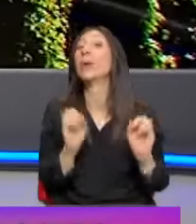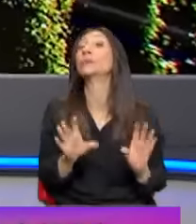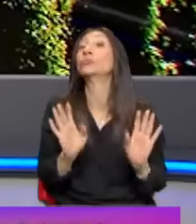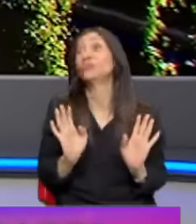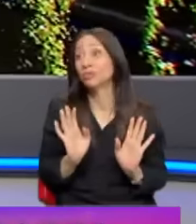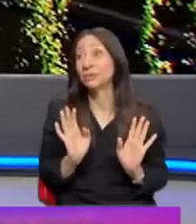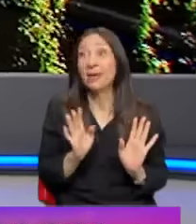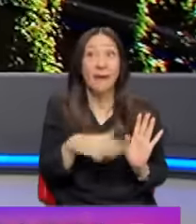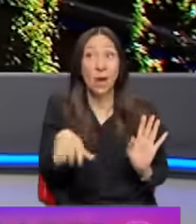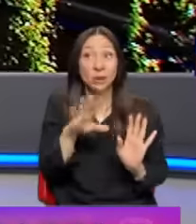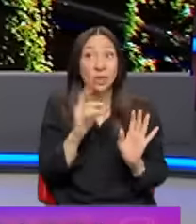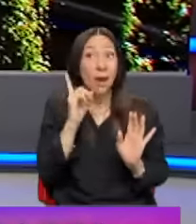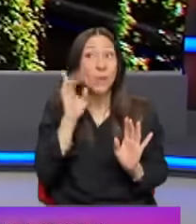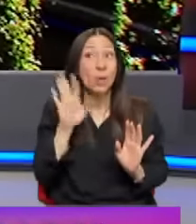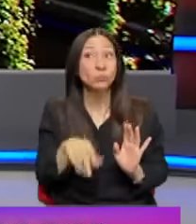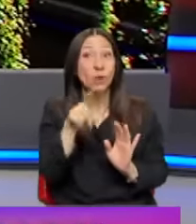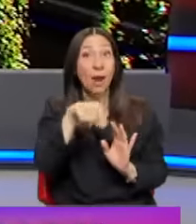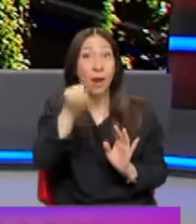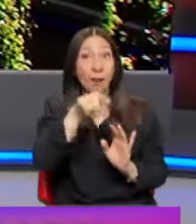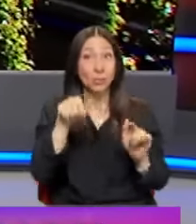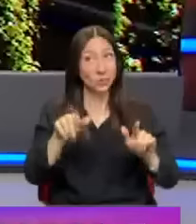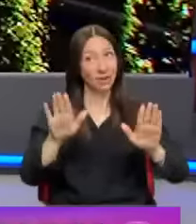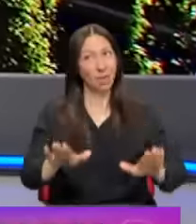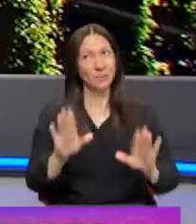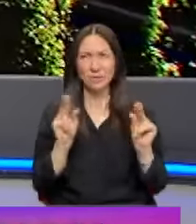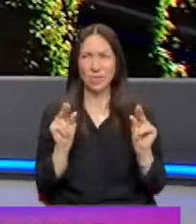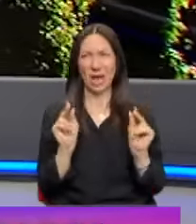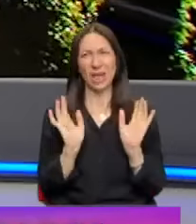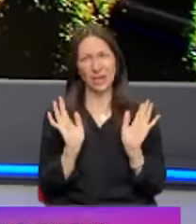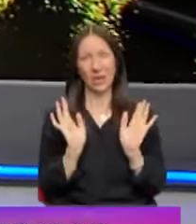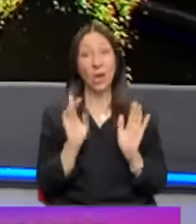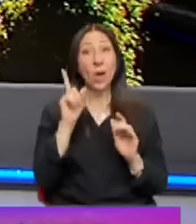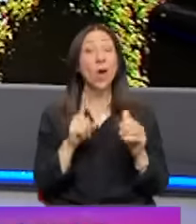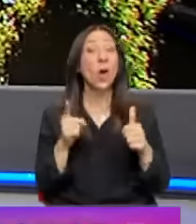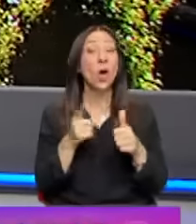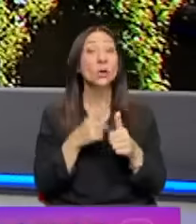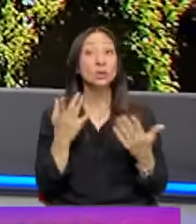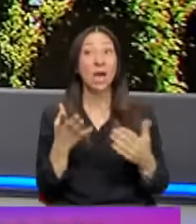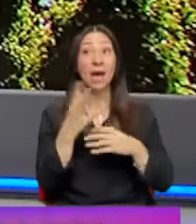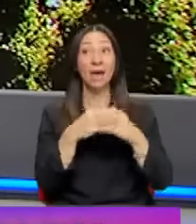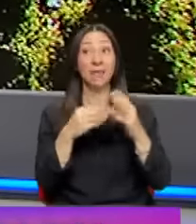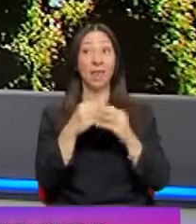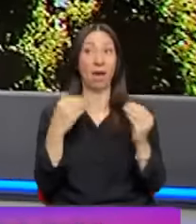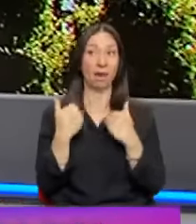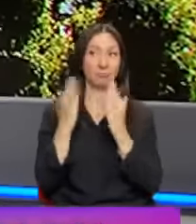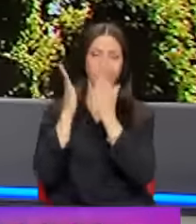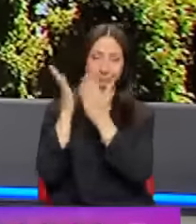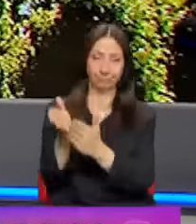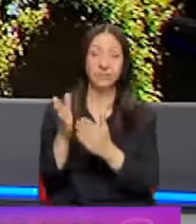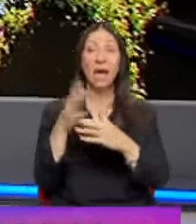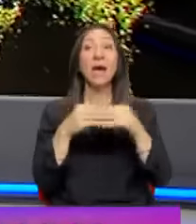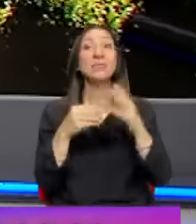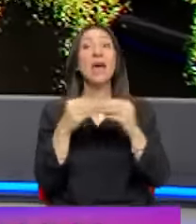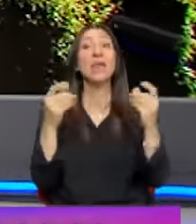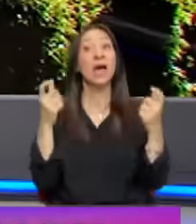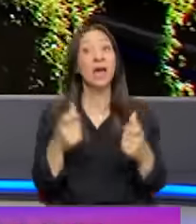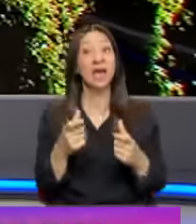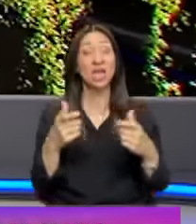bırakmayacağız. Her şeyden haberdar olmak istiyorsanız burada kalmanız yeterli olacak. Önce Adana'ya gidiyoruz.